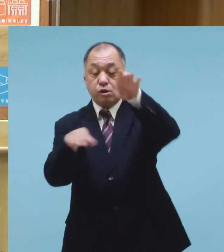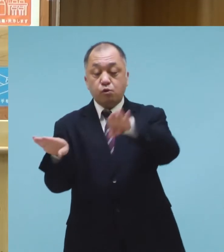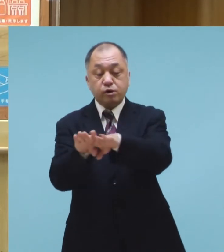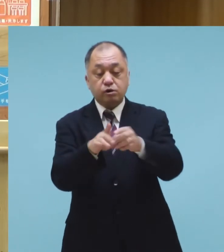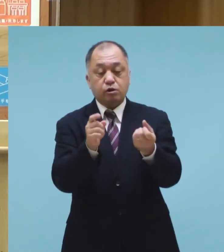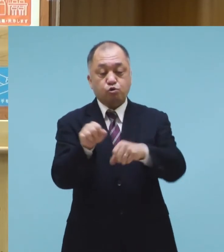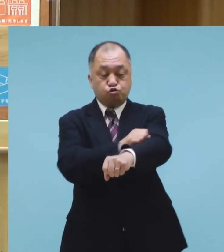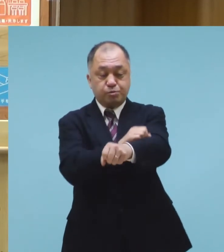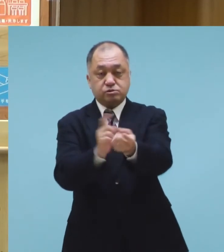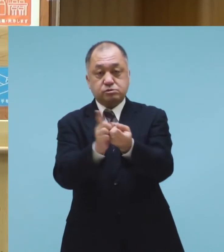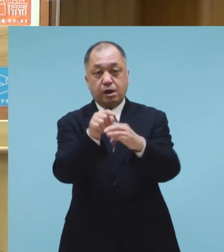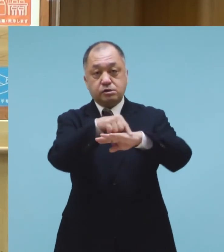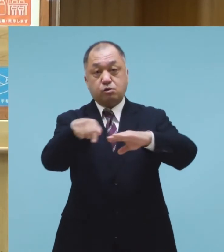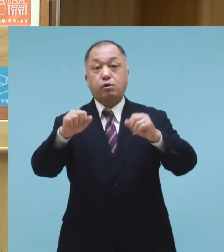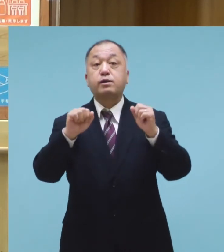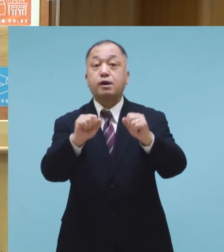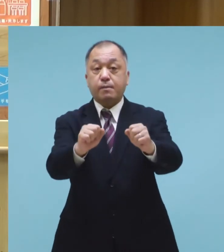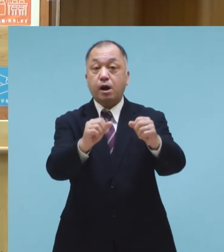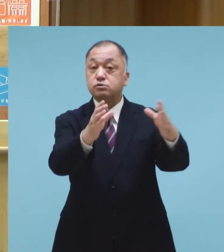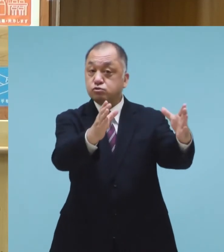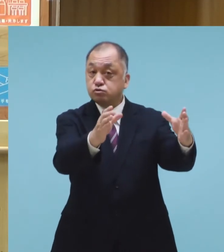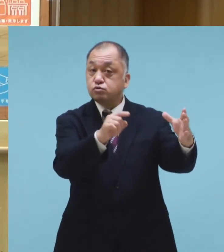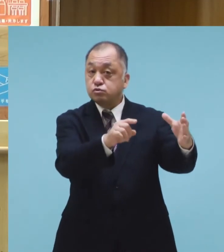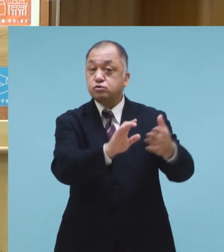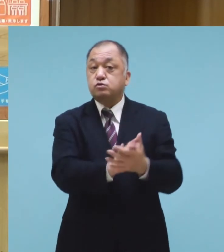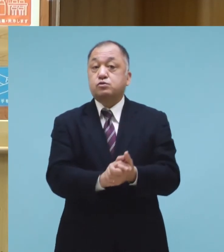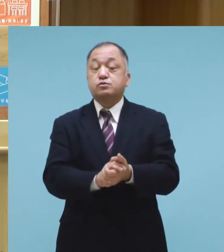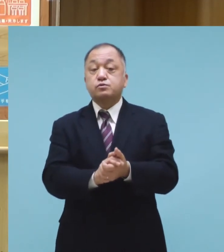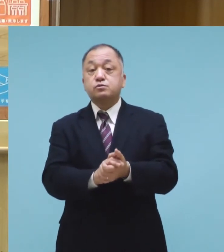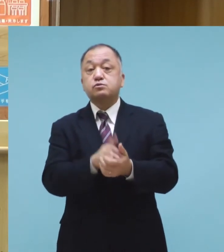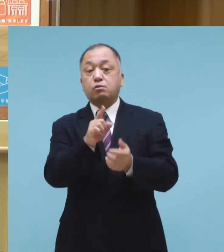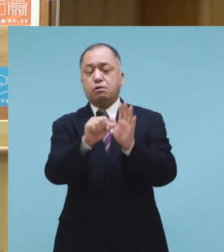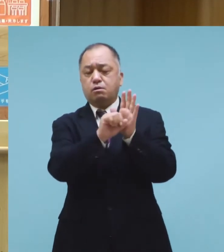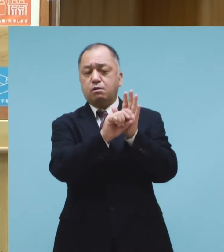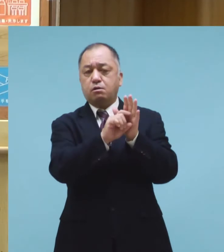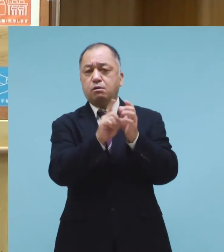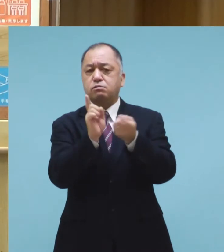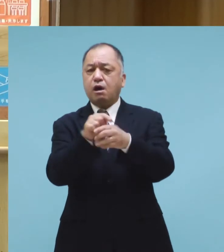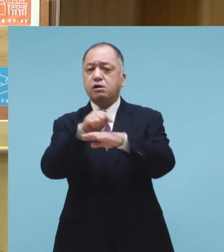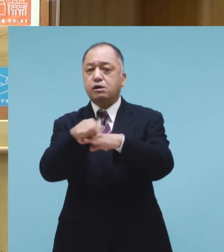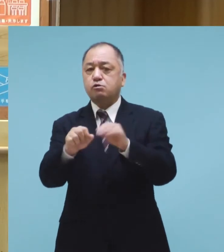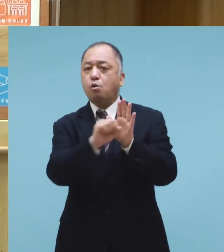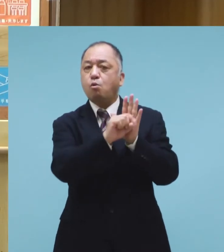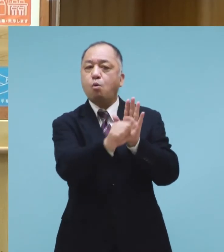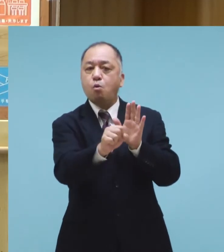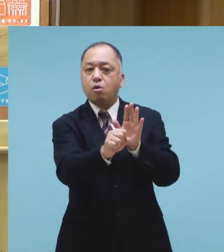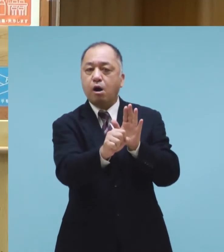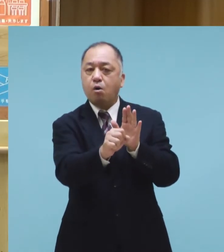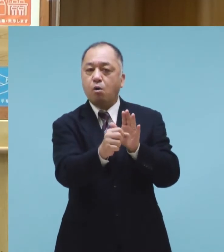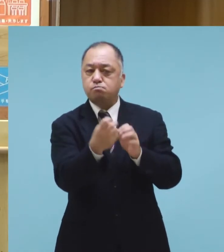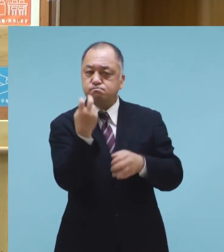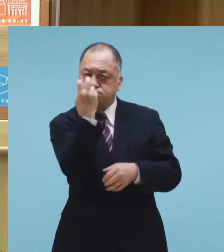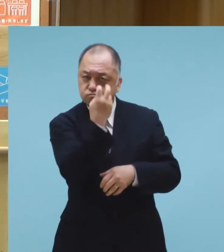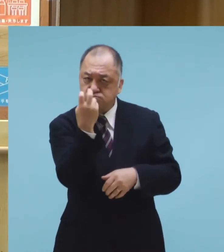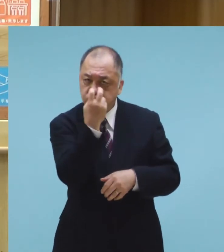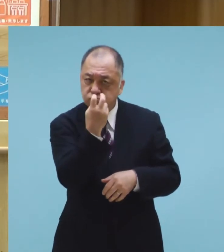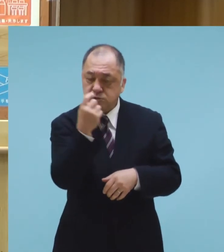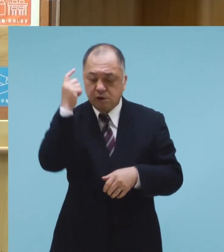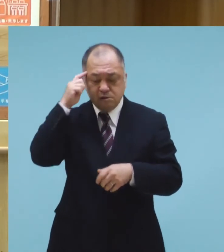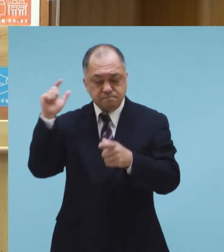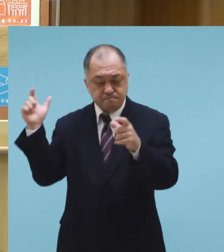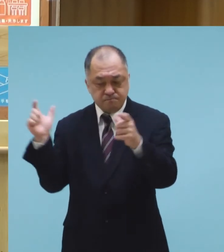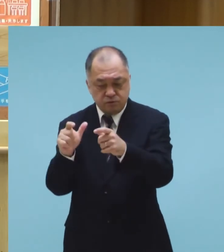で、その対策の効果を見極めようと、そういうコンセンサスのもとに